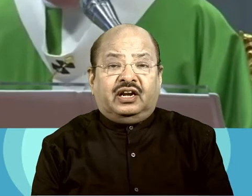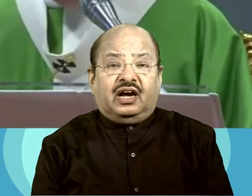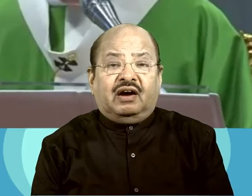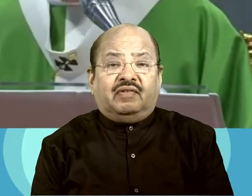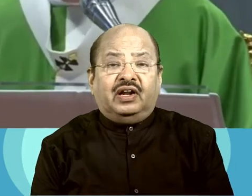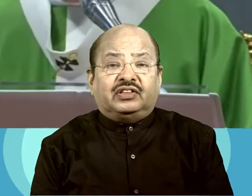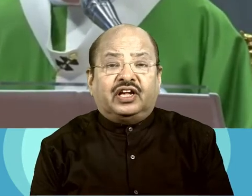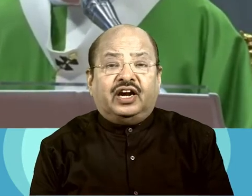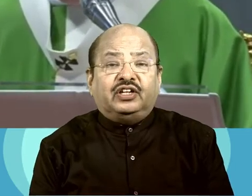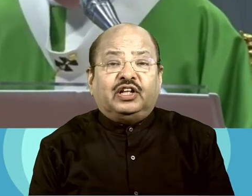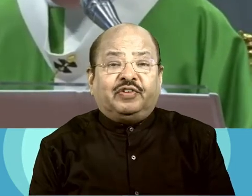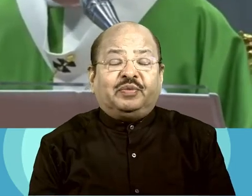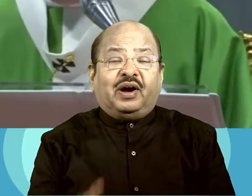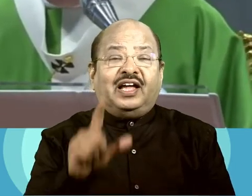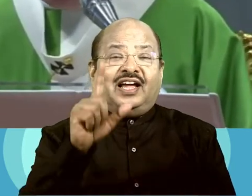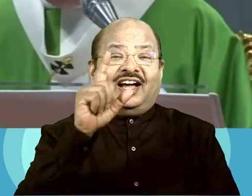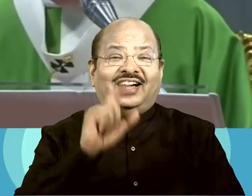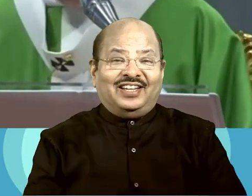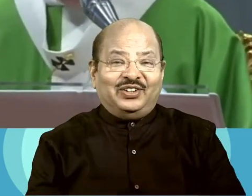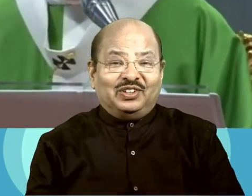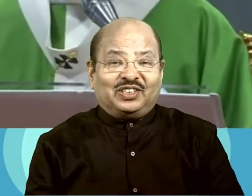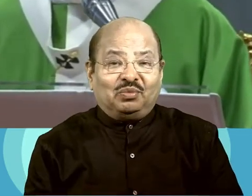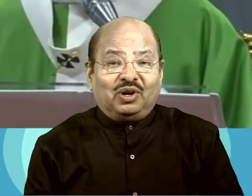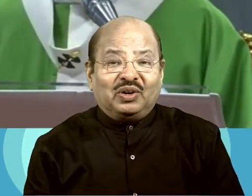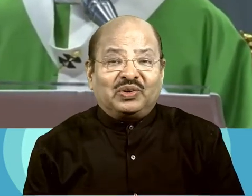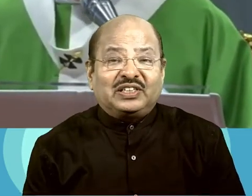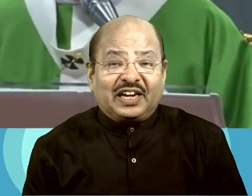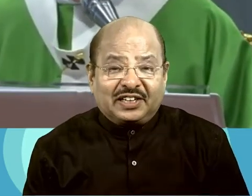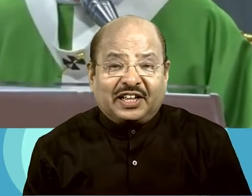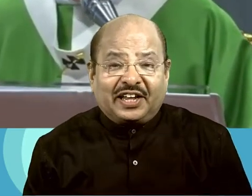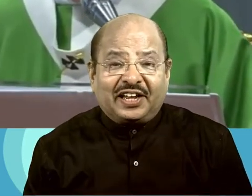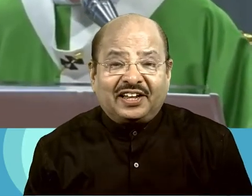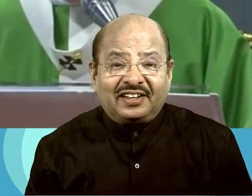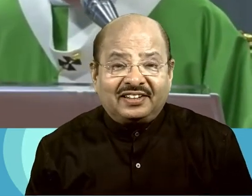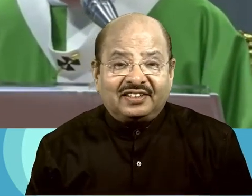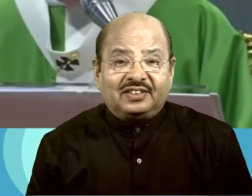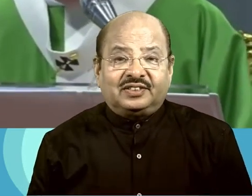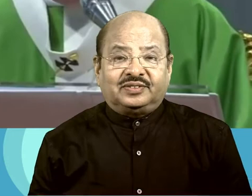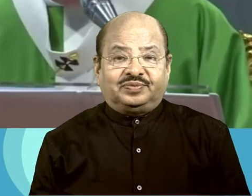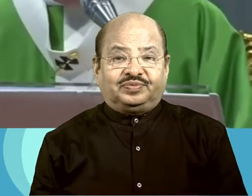മൗനാന്തരീക്ഷത്തിൽ അവളെ തേടുന്നവരുമായ യുവത്വമുള്ള ഒരു ജനതയെ,